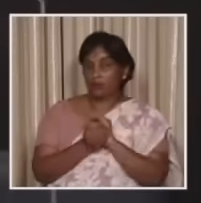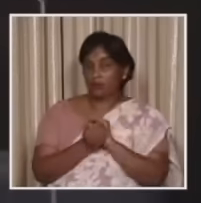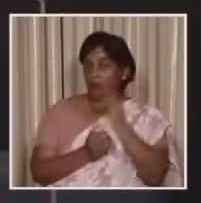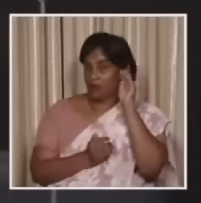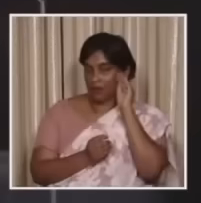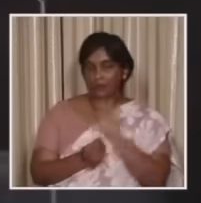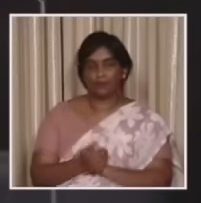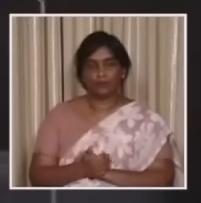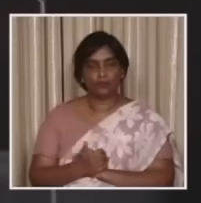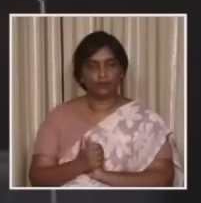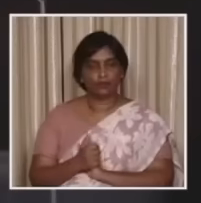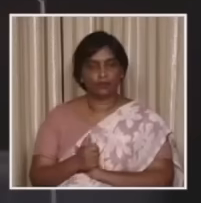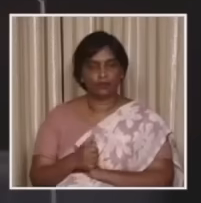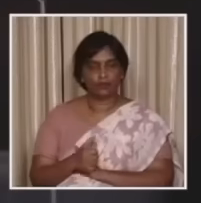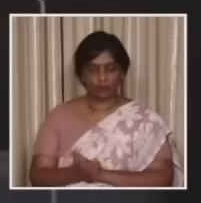ඉන්න